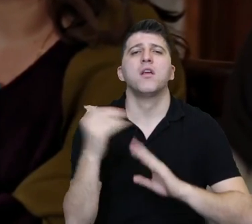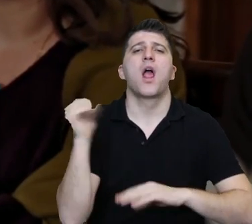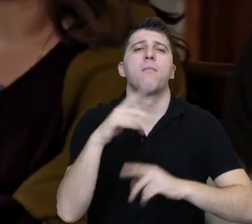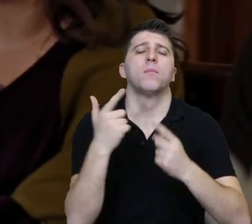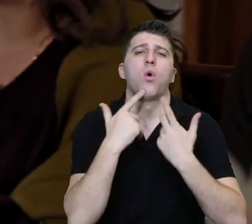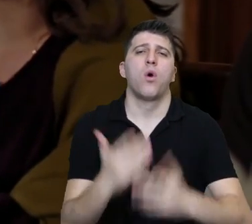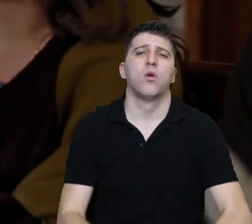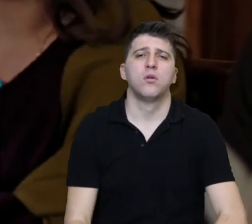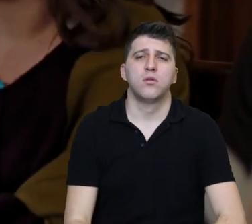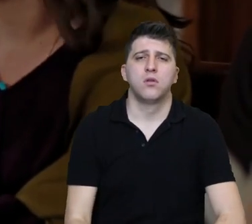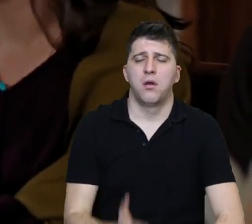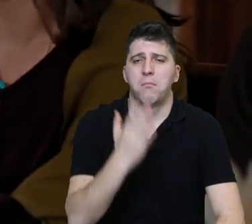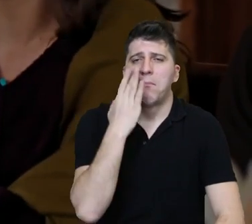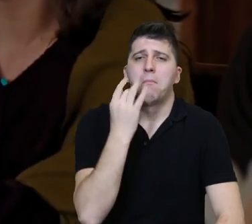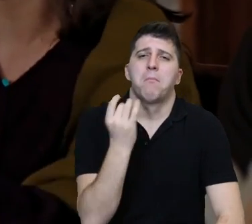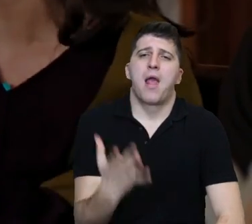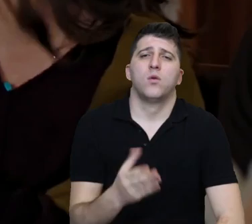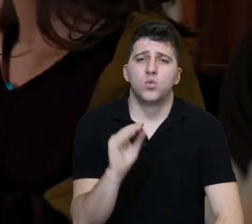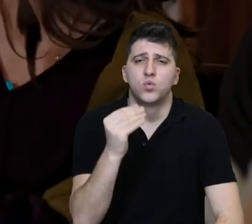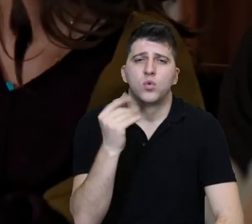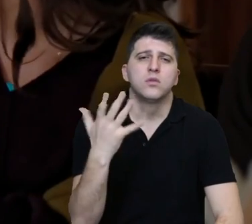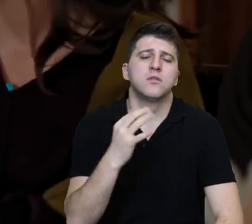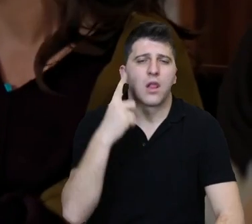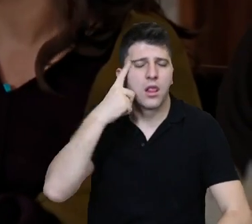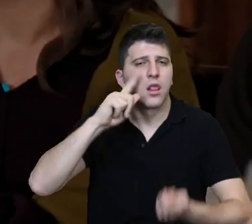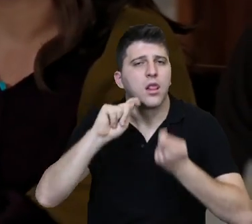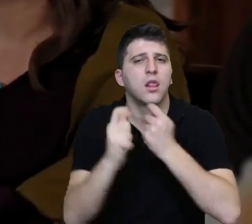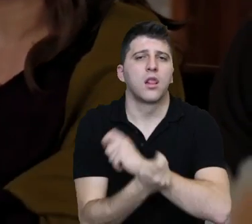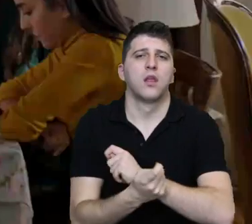diyor. E besbelli. Çocuğun beynini yıkamış.